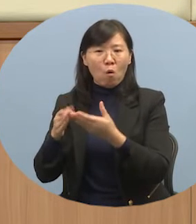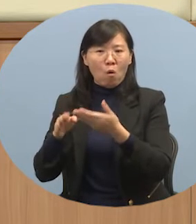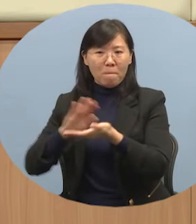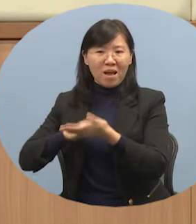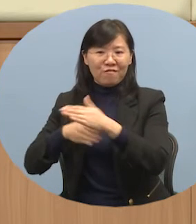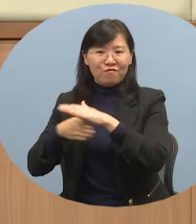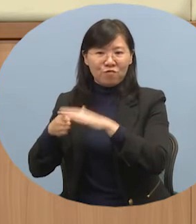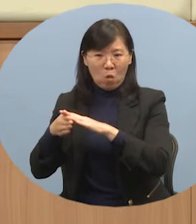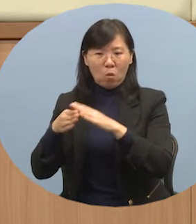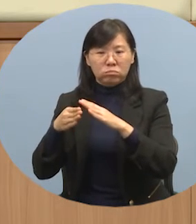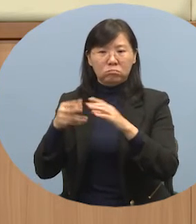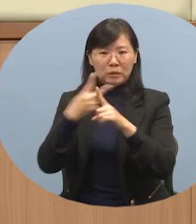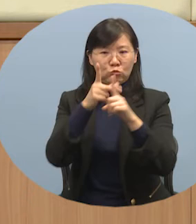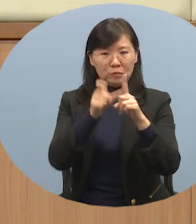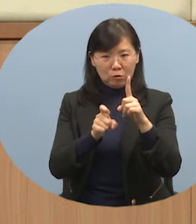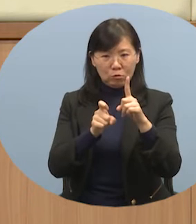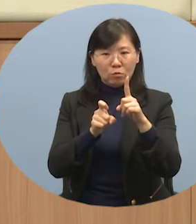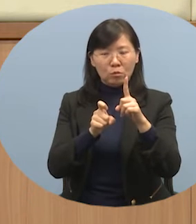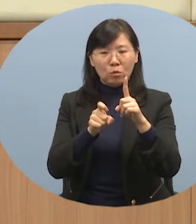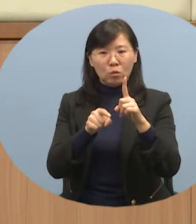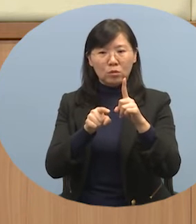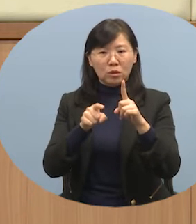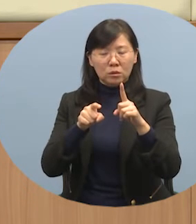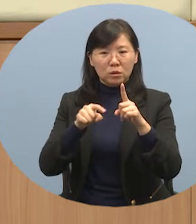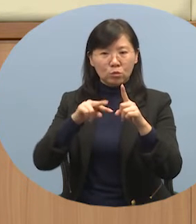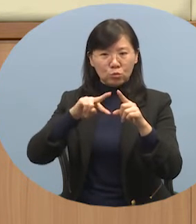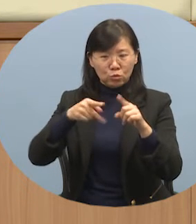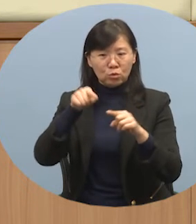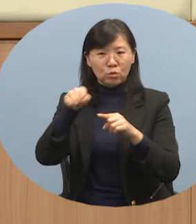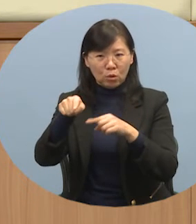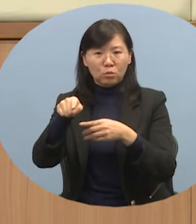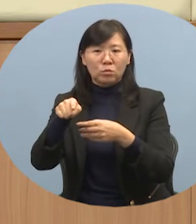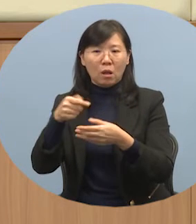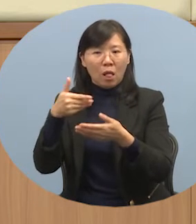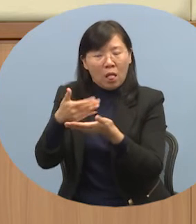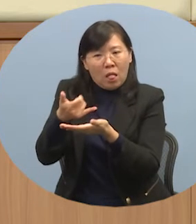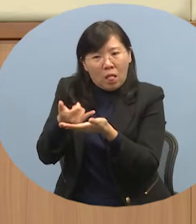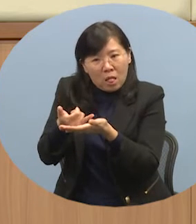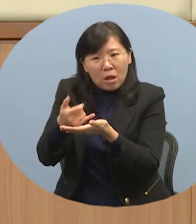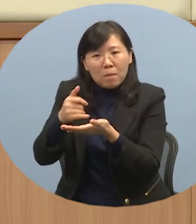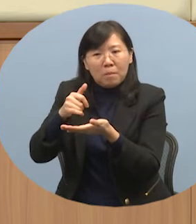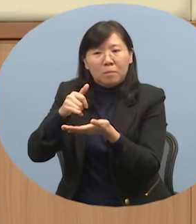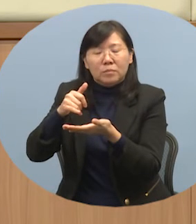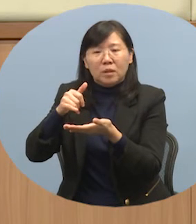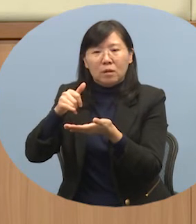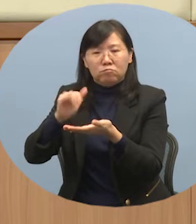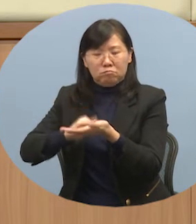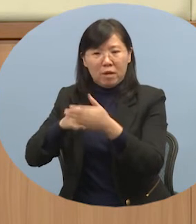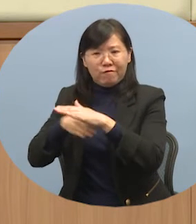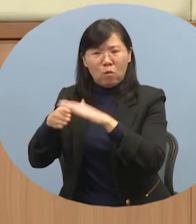12月9日咧，就轉到我哋舒緩治療科嘅病房。佢就喺12月21日咧，係出院翻屋企